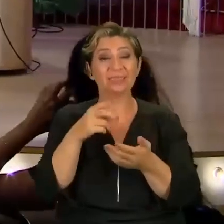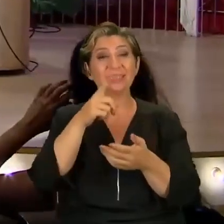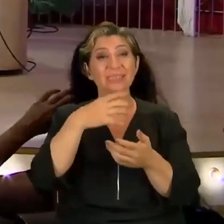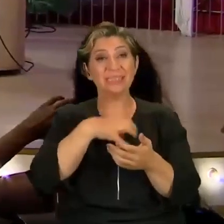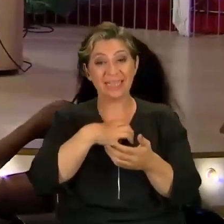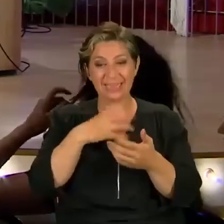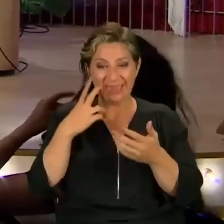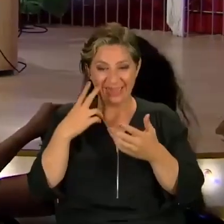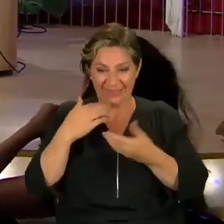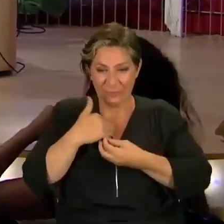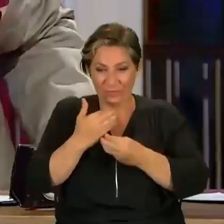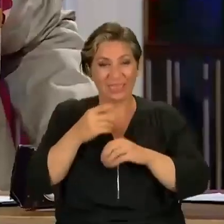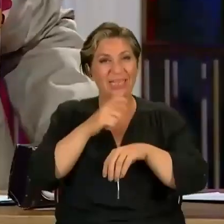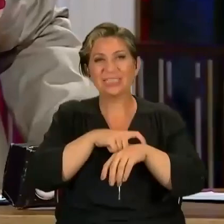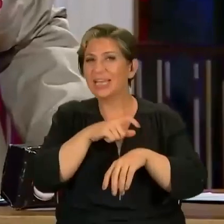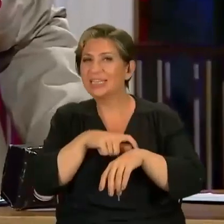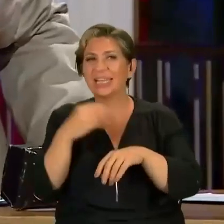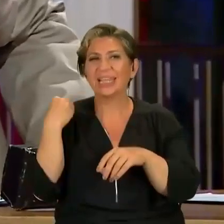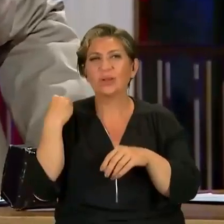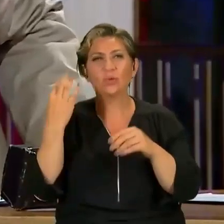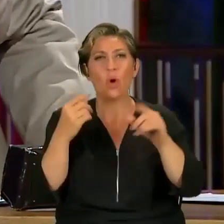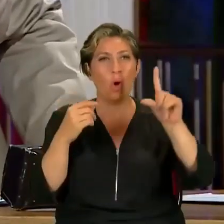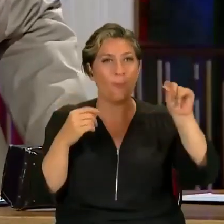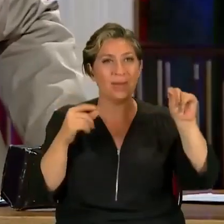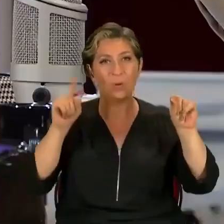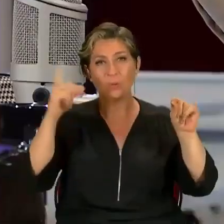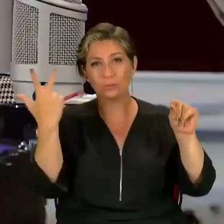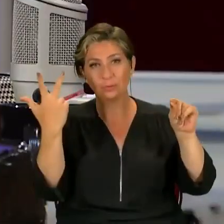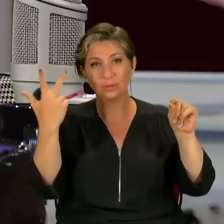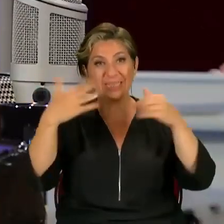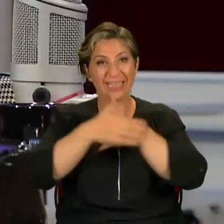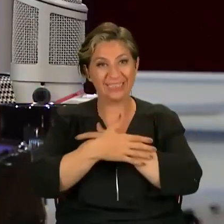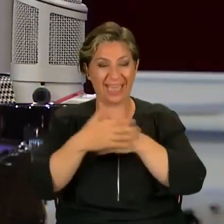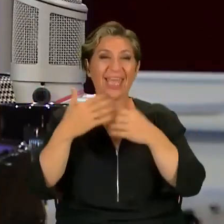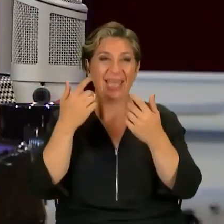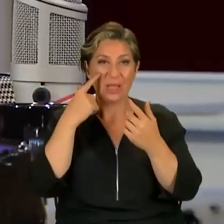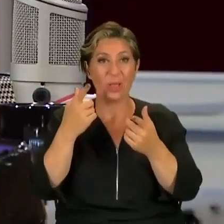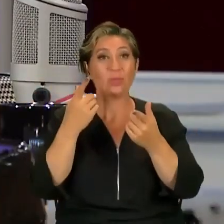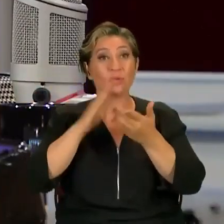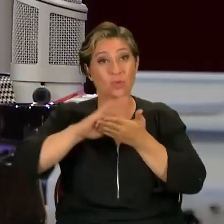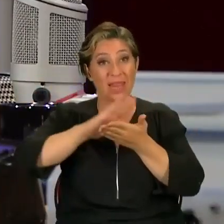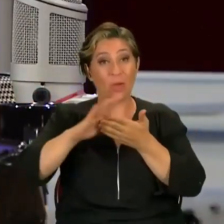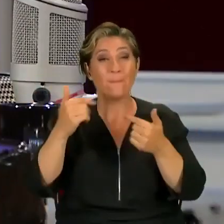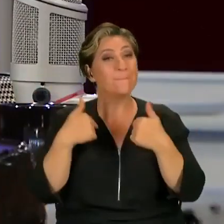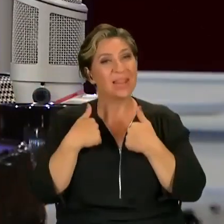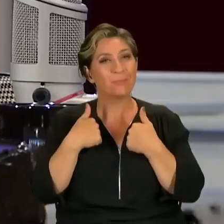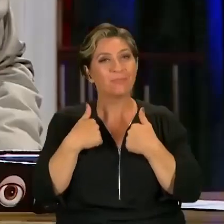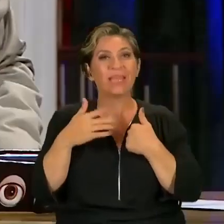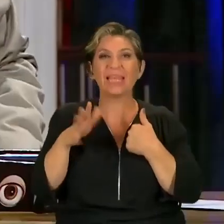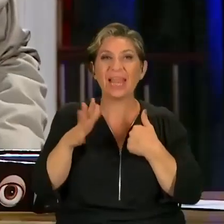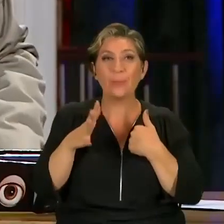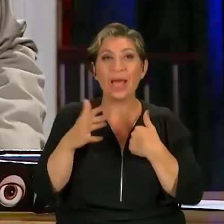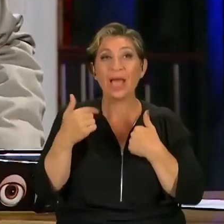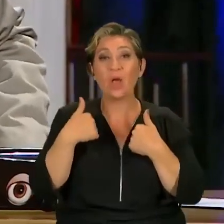siz hücrelerinizin kaçla kaç arasında yenileniyordu? 11 ile 3 arasında. 11 ile 3 arası yenileniyor. Benim